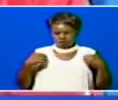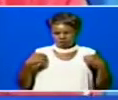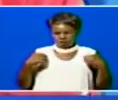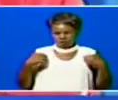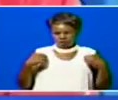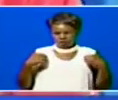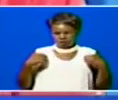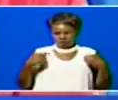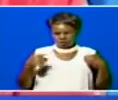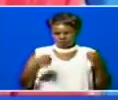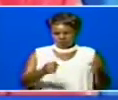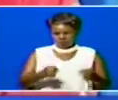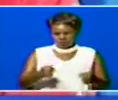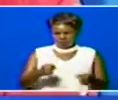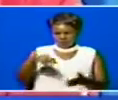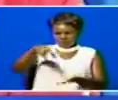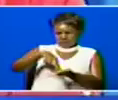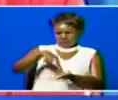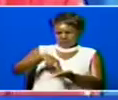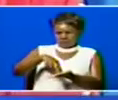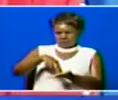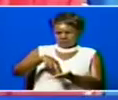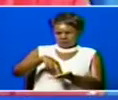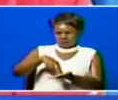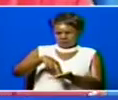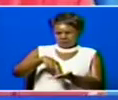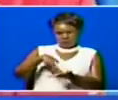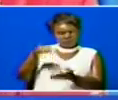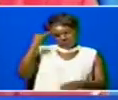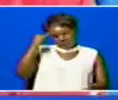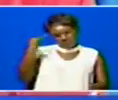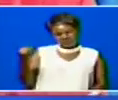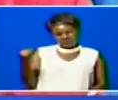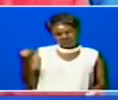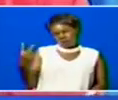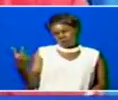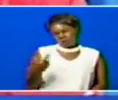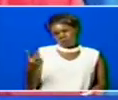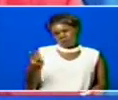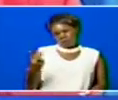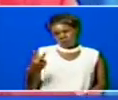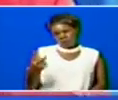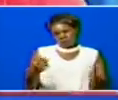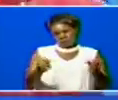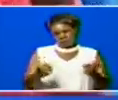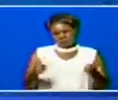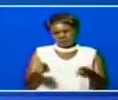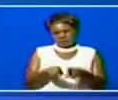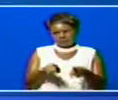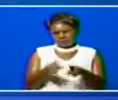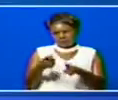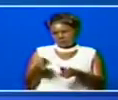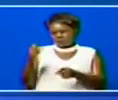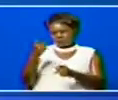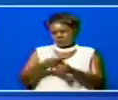Huyu ananinajisi mwingine amesimama kwa mlango. Sasa you can imagine wale wawili amekurep, the same ule akitoka